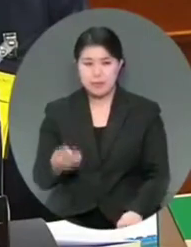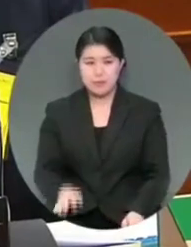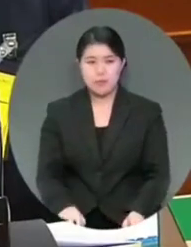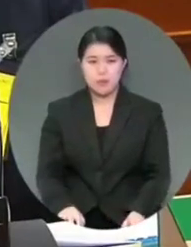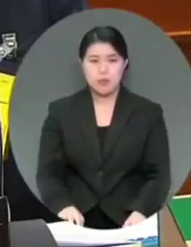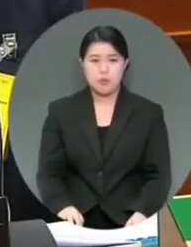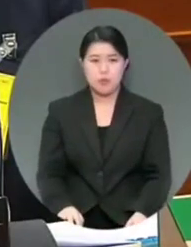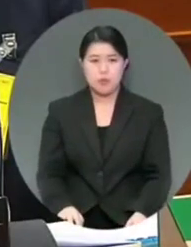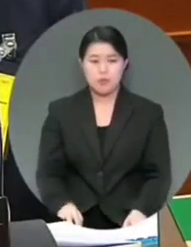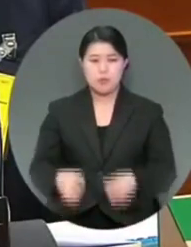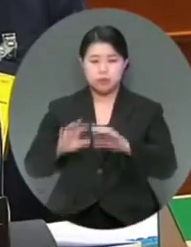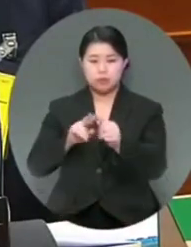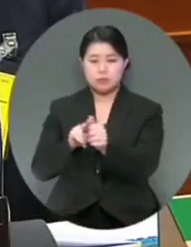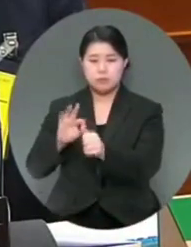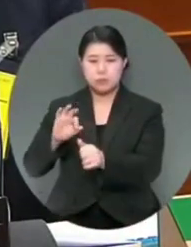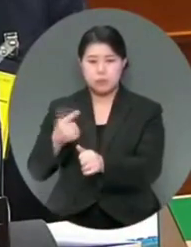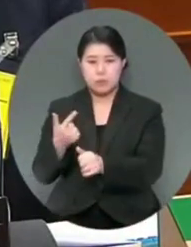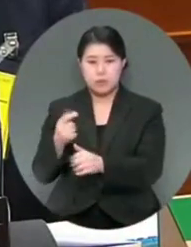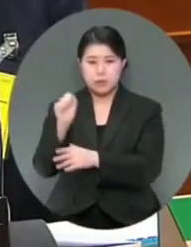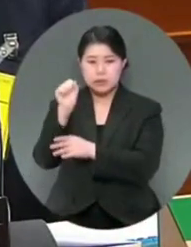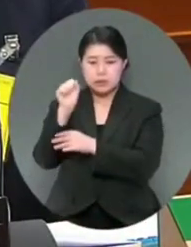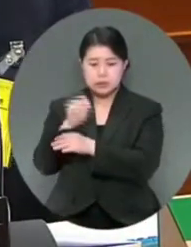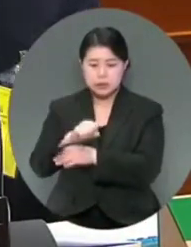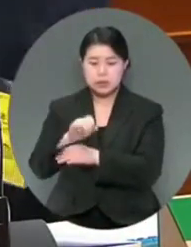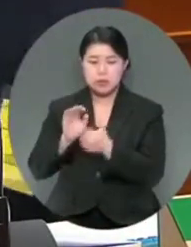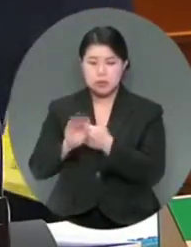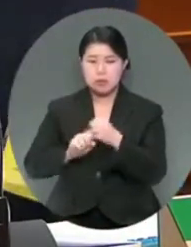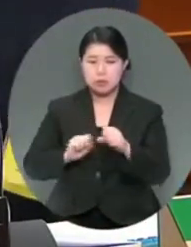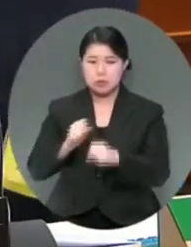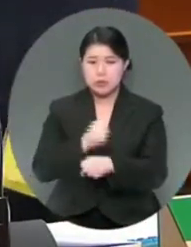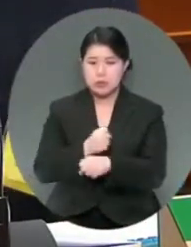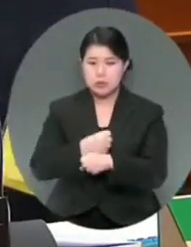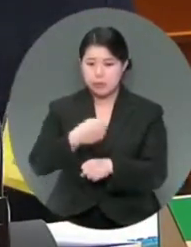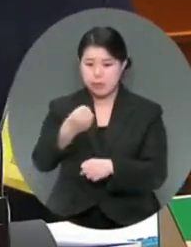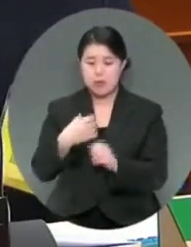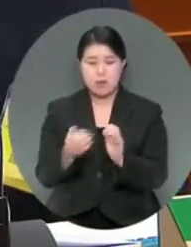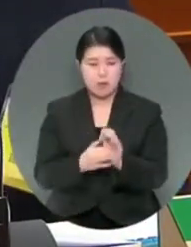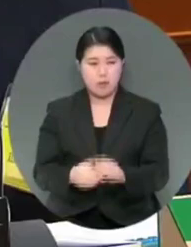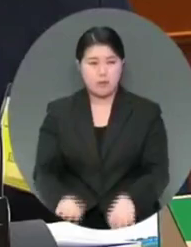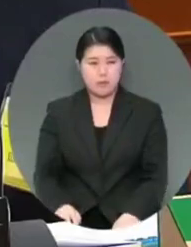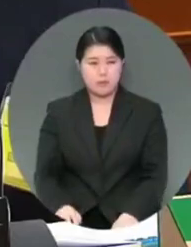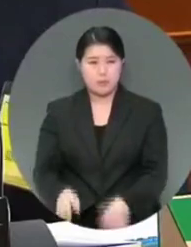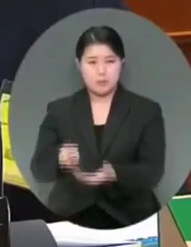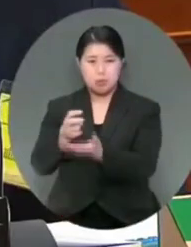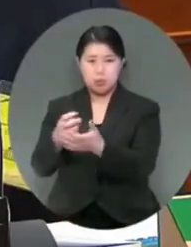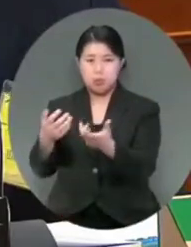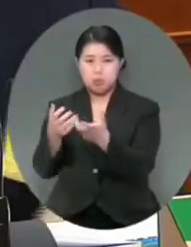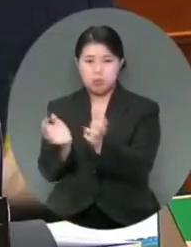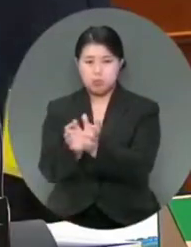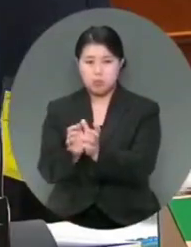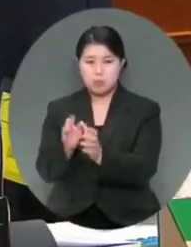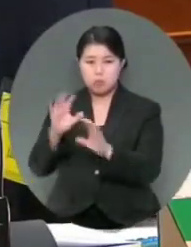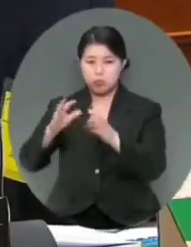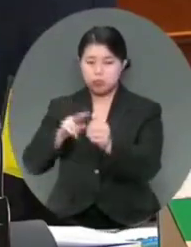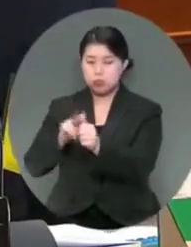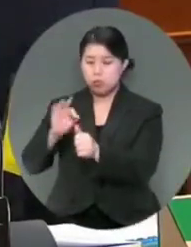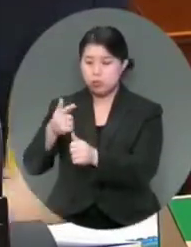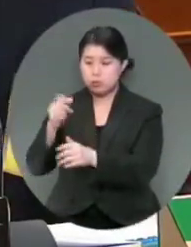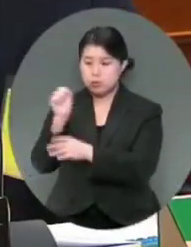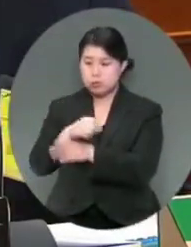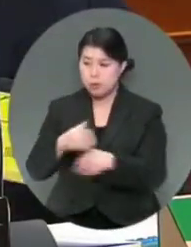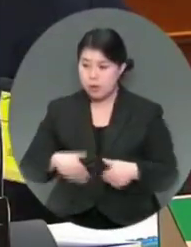뿐이고 국정원의 승인으로 움직인다라고 했단 말이죠. 법무부도 이 국정원 승인을